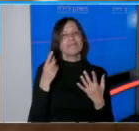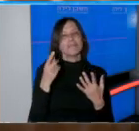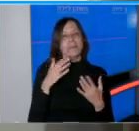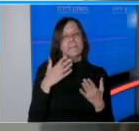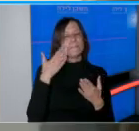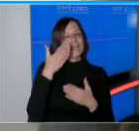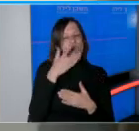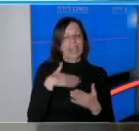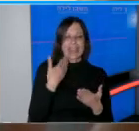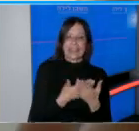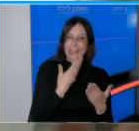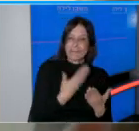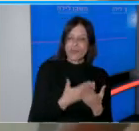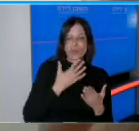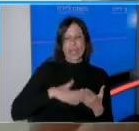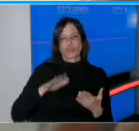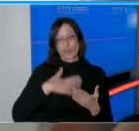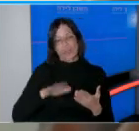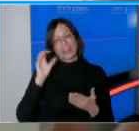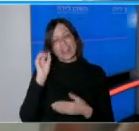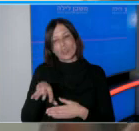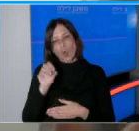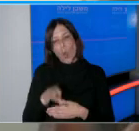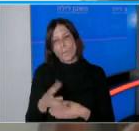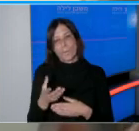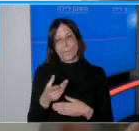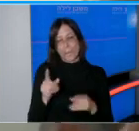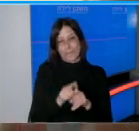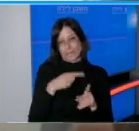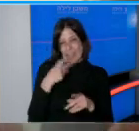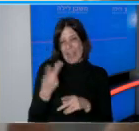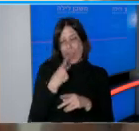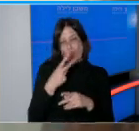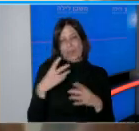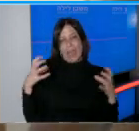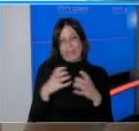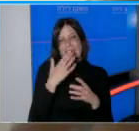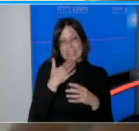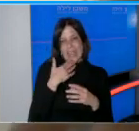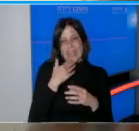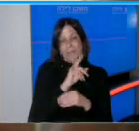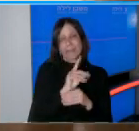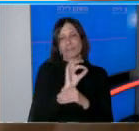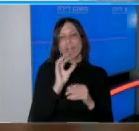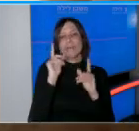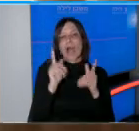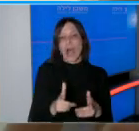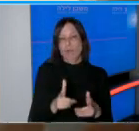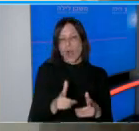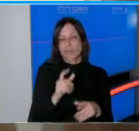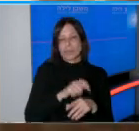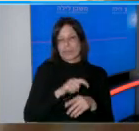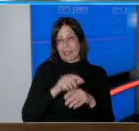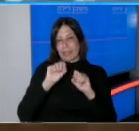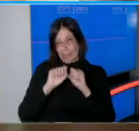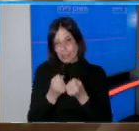וגם ברצון לתרום. יש באמת, כמו שהתרגלנו לראות בחברה הישראלית בתקופות של מלחמות, בשעת